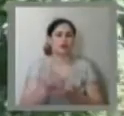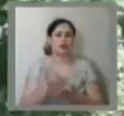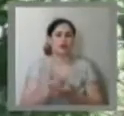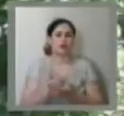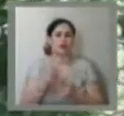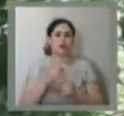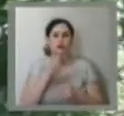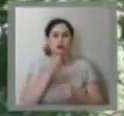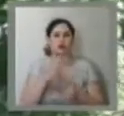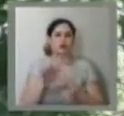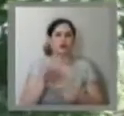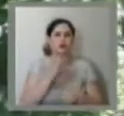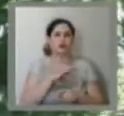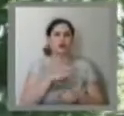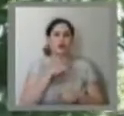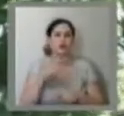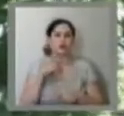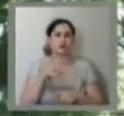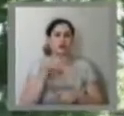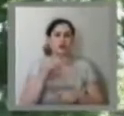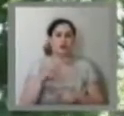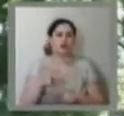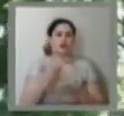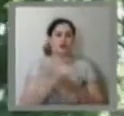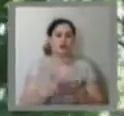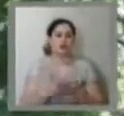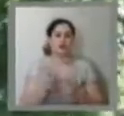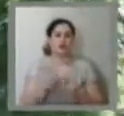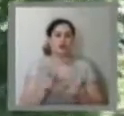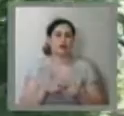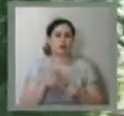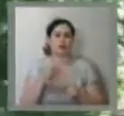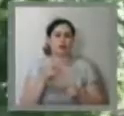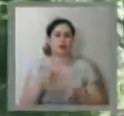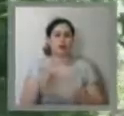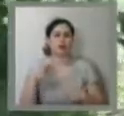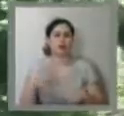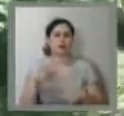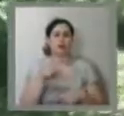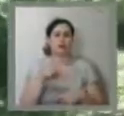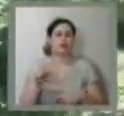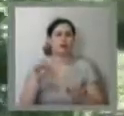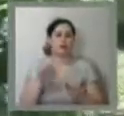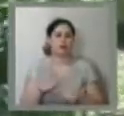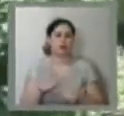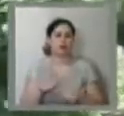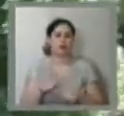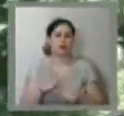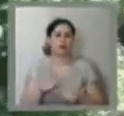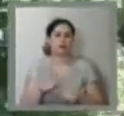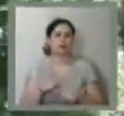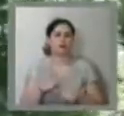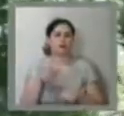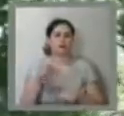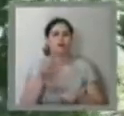можна використовувати в багато цілях. Наприклад, це для її продажу, щоб люди могли її їсти,